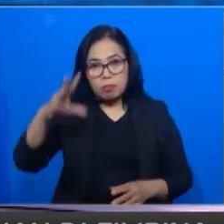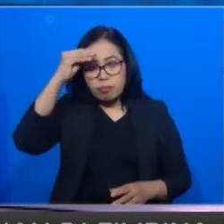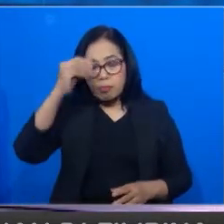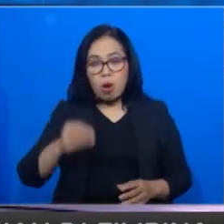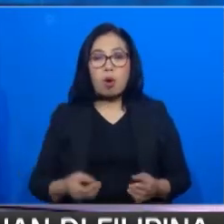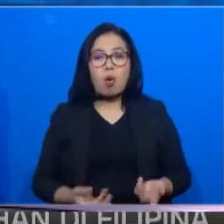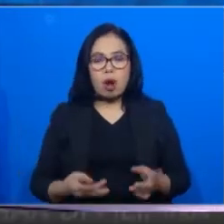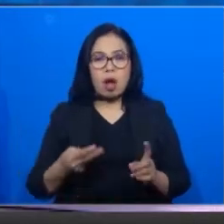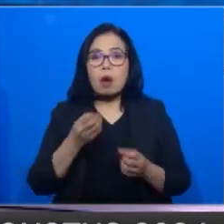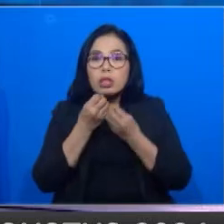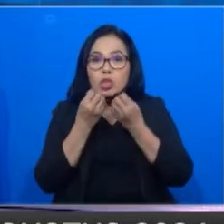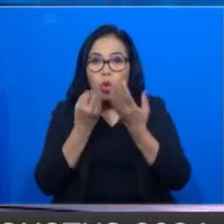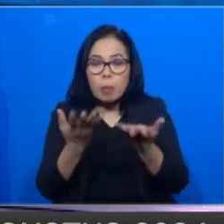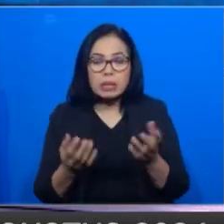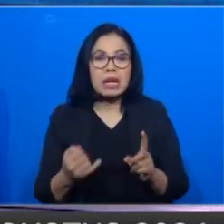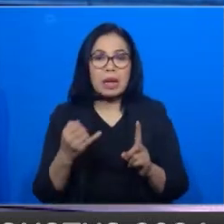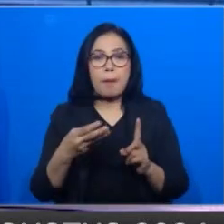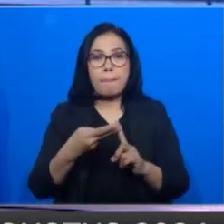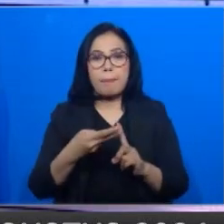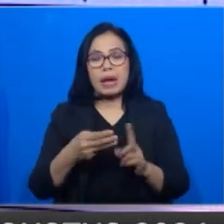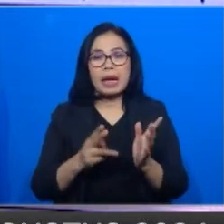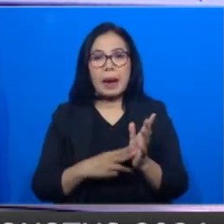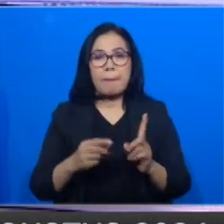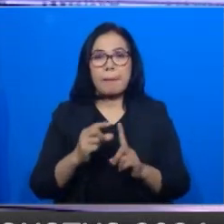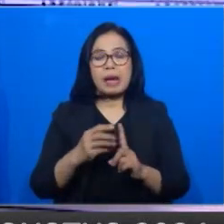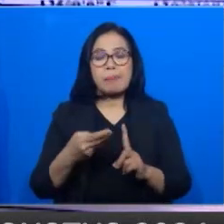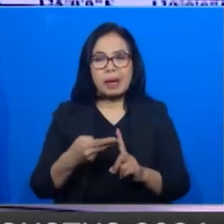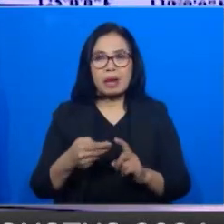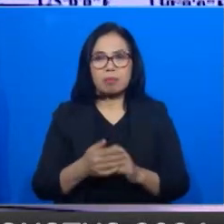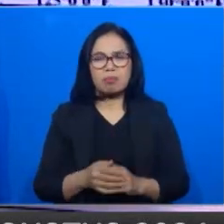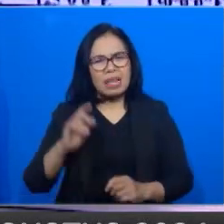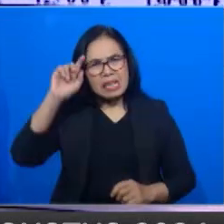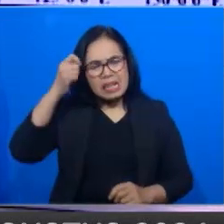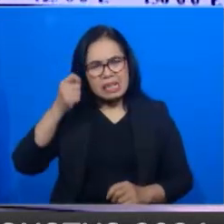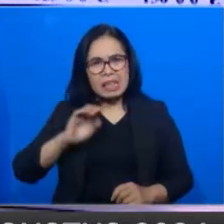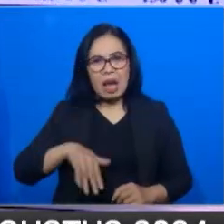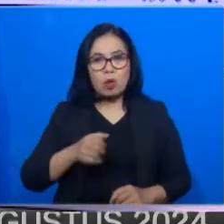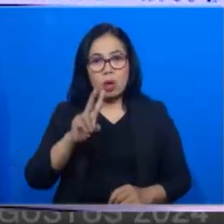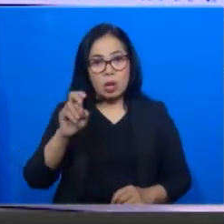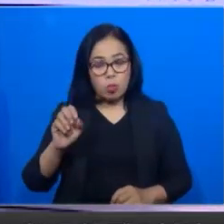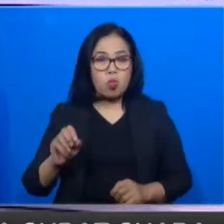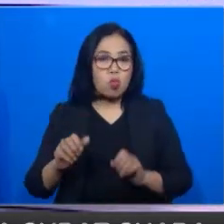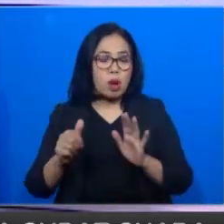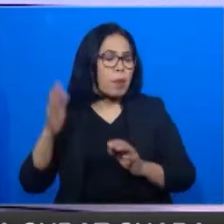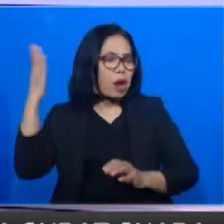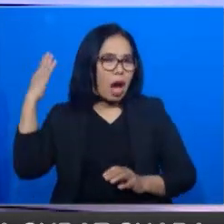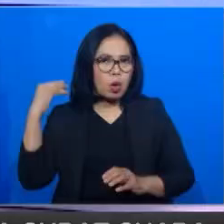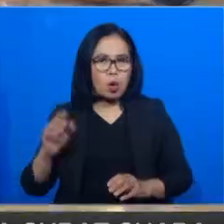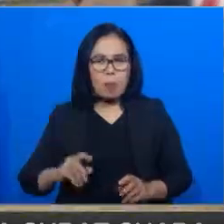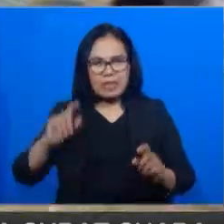ini, sebagian warga larut hingga menangis karena teringat tsunami tahun 2006 lalu yang masih menyisakan trauma.